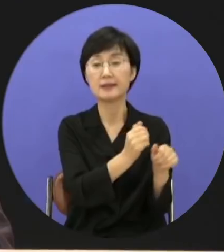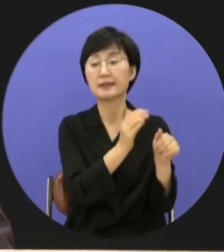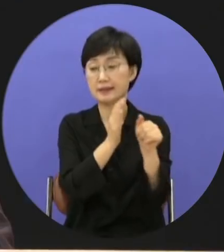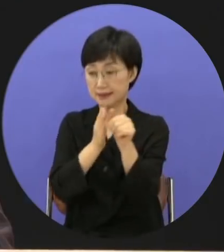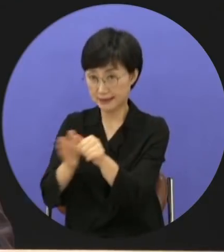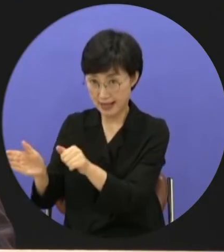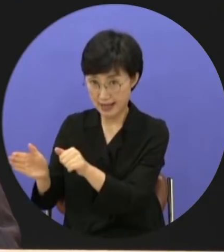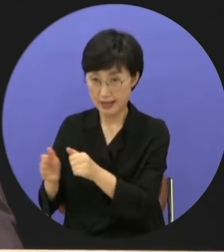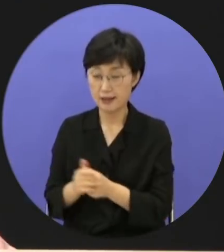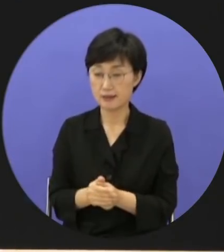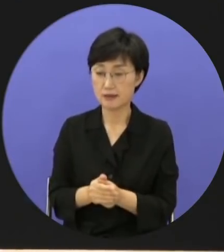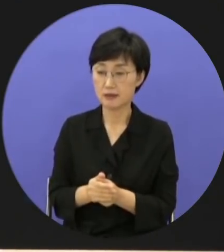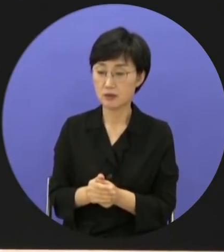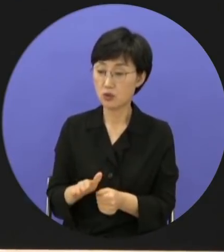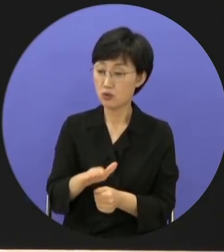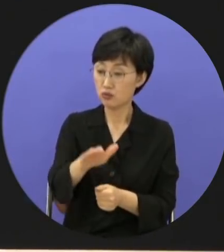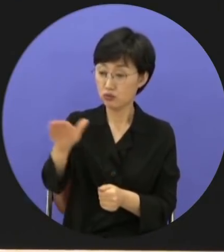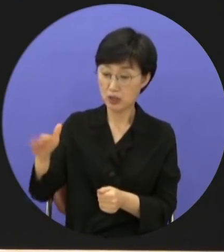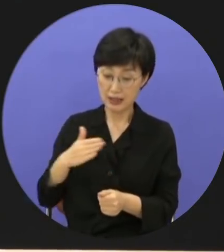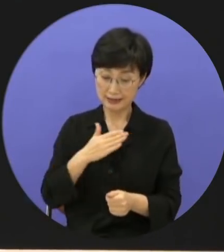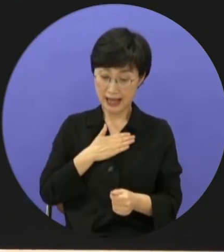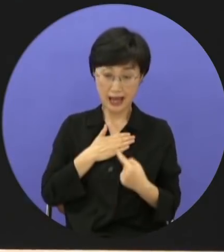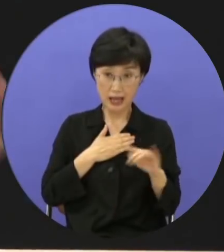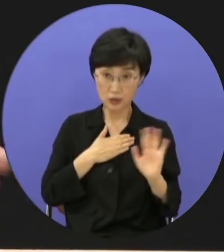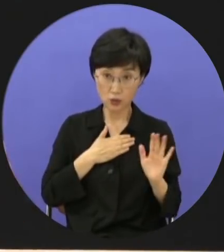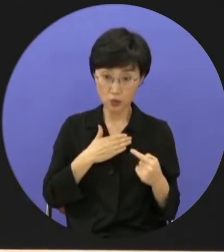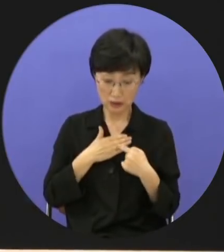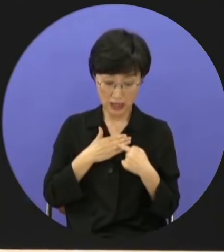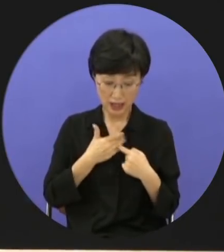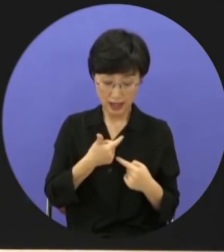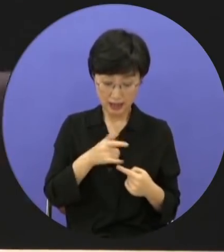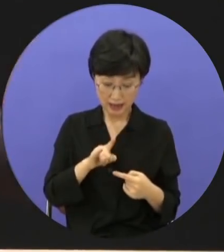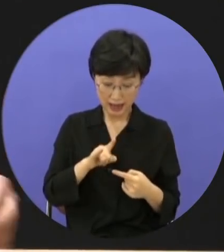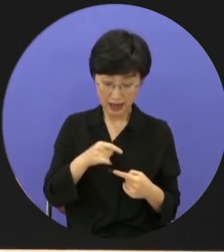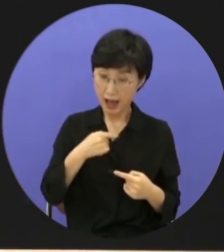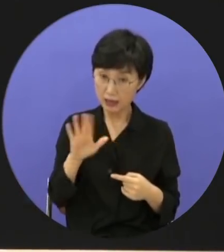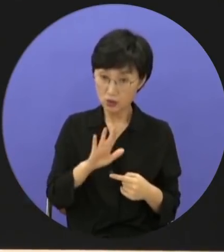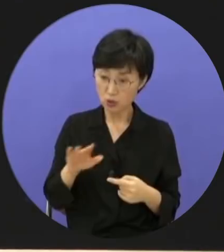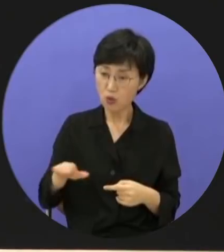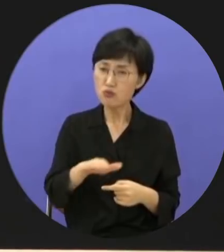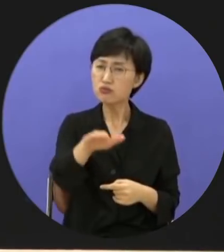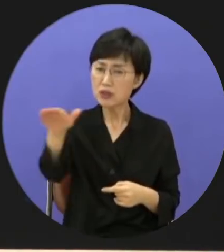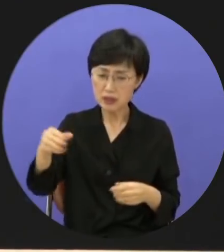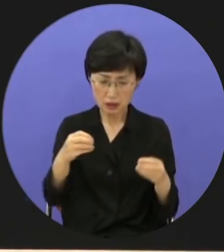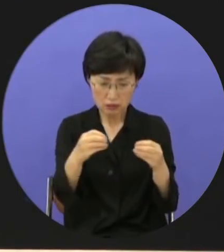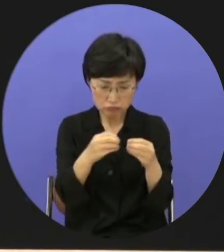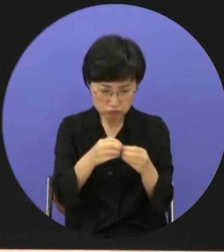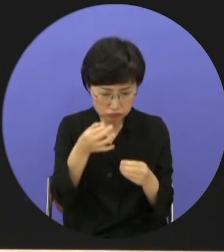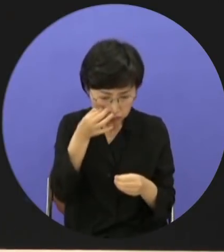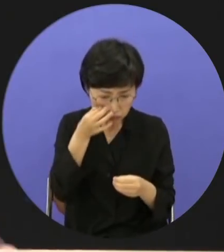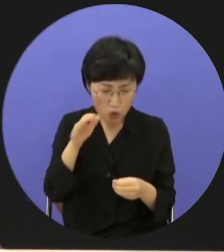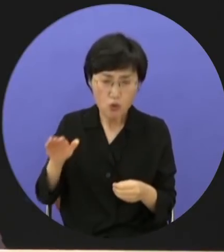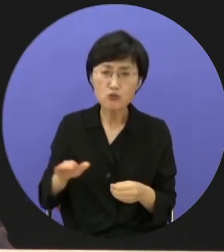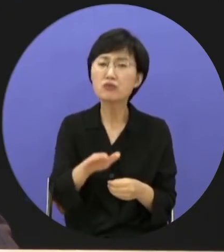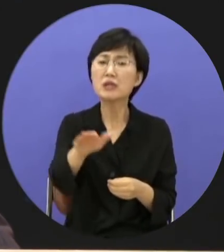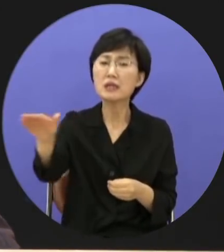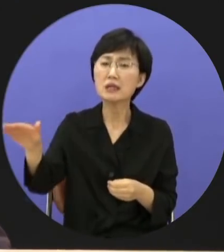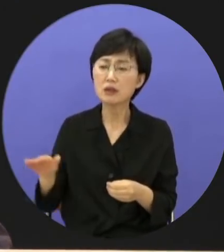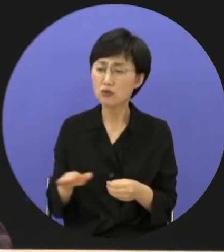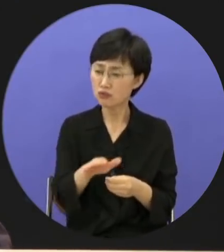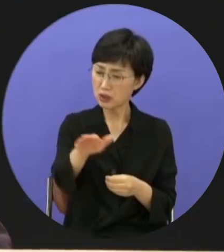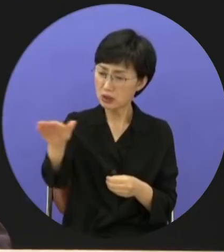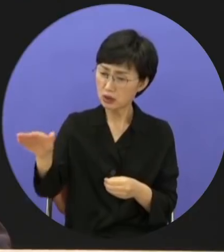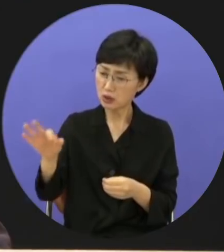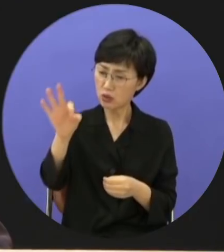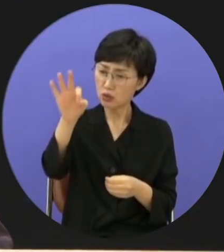in 뭡니까? our likeness. What is 내가 that? 내가 이래 드릴 거 아니요. 내가 나의 형상대상인데 우리가 우리의 형상대로 사람을 만들자. He should